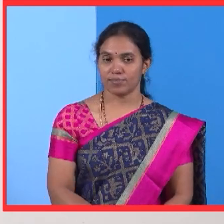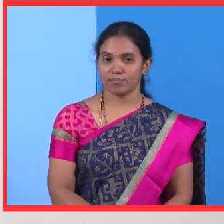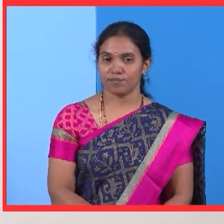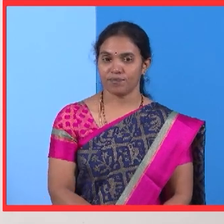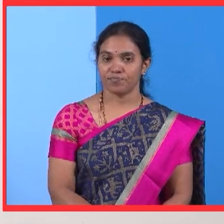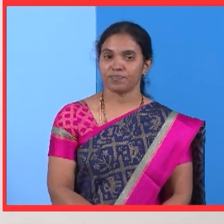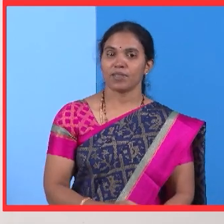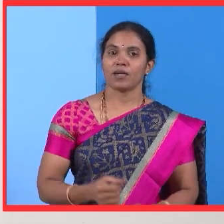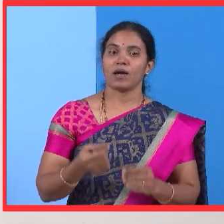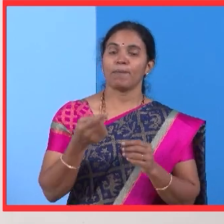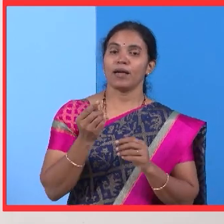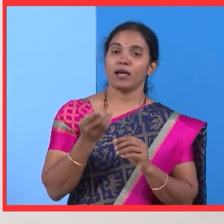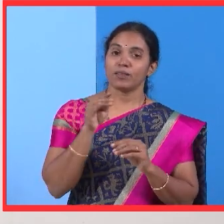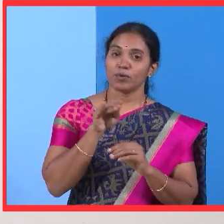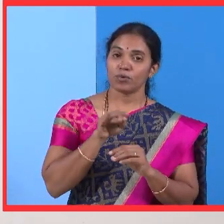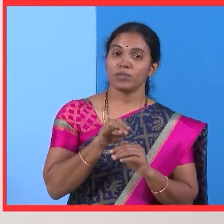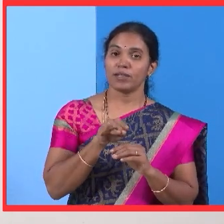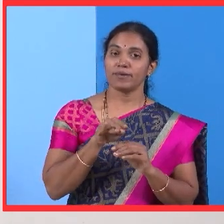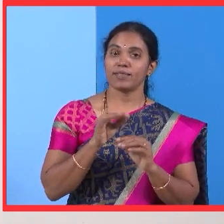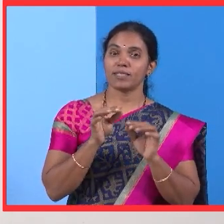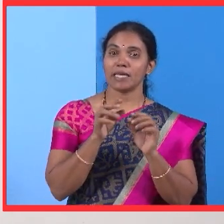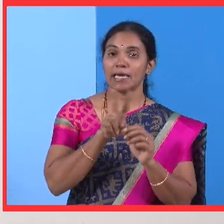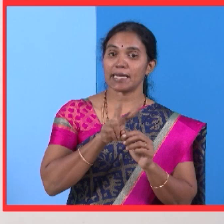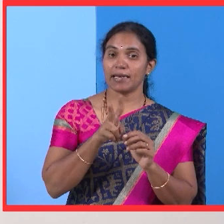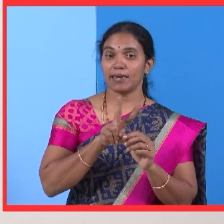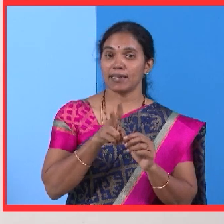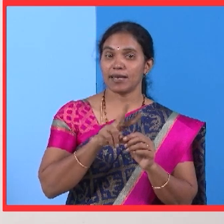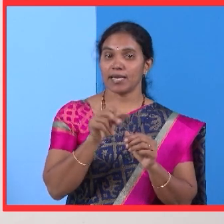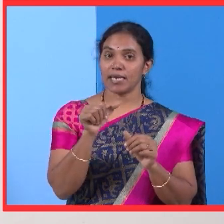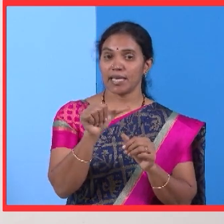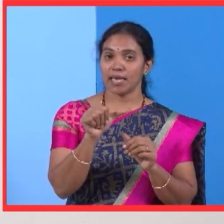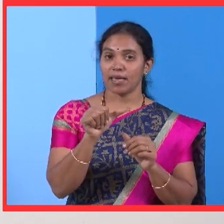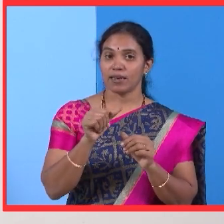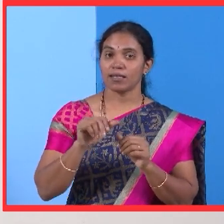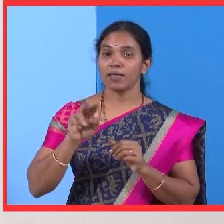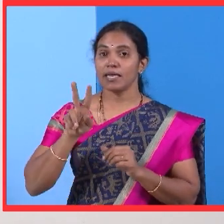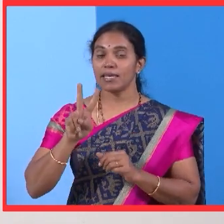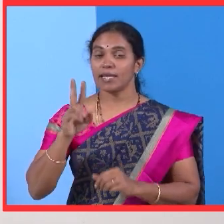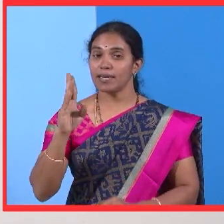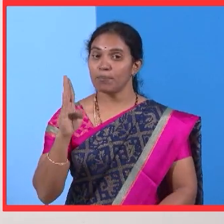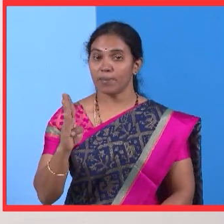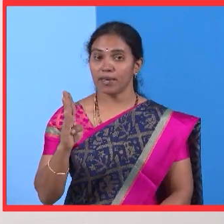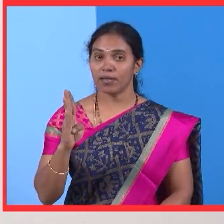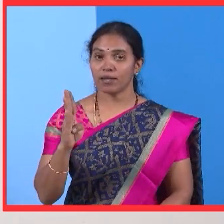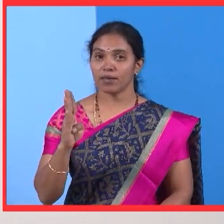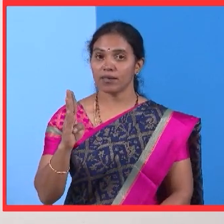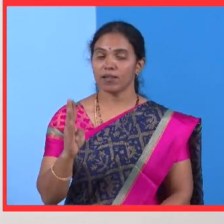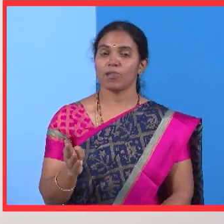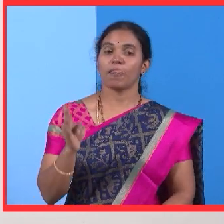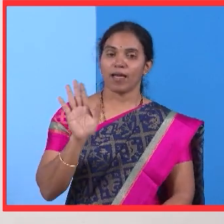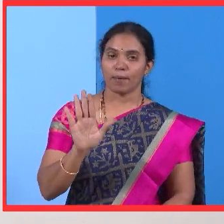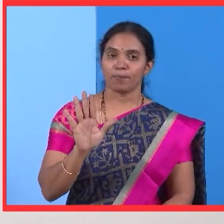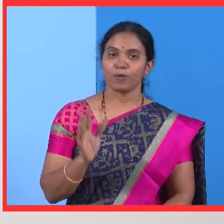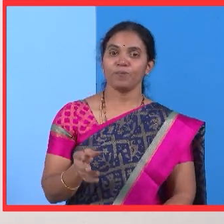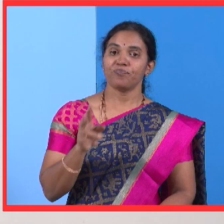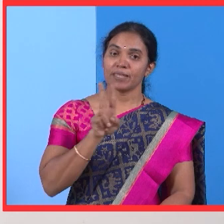இந்த பிற அடைப்பை பயன்படுத்த போகிறோம், அதனால் வெளியில் பகரடைப்பை பயன்படுத்திக்கலாம். வெளியில் பகரடைப்பை